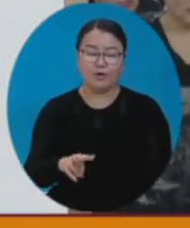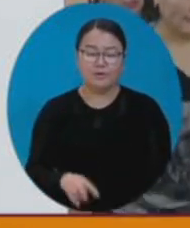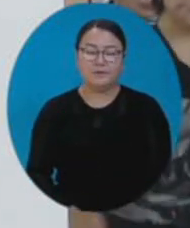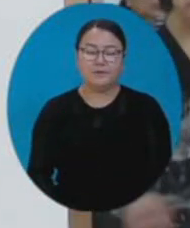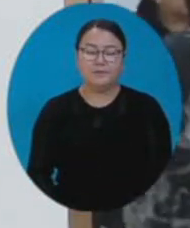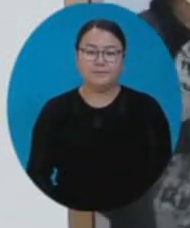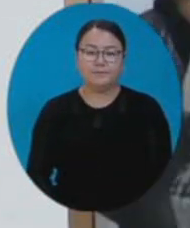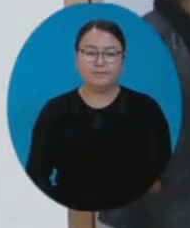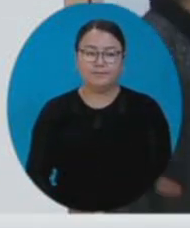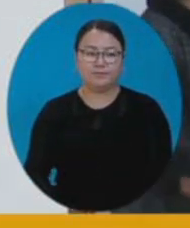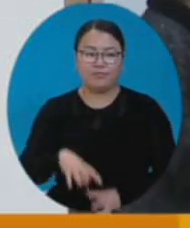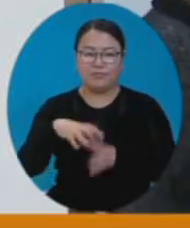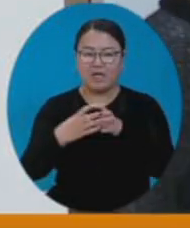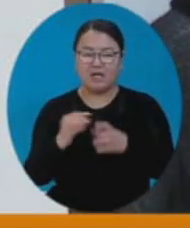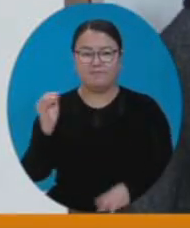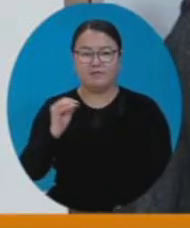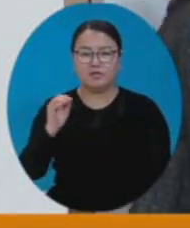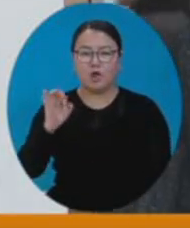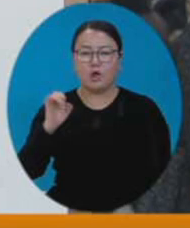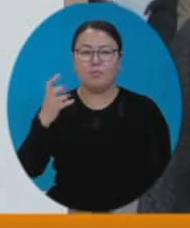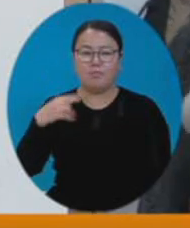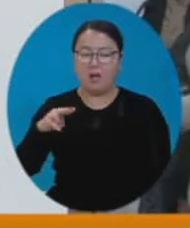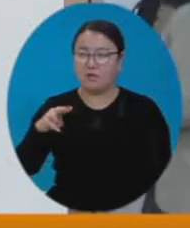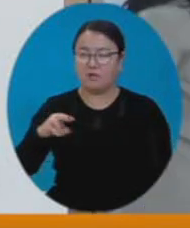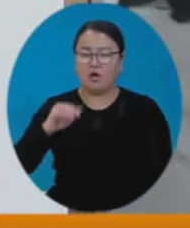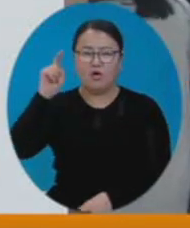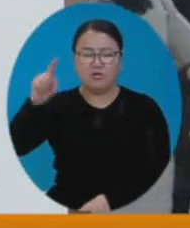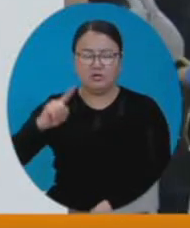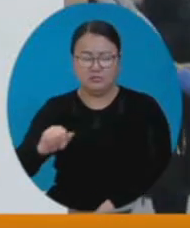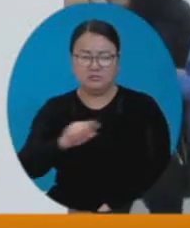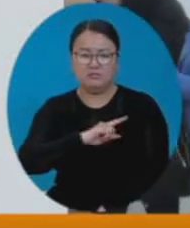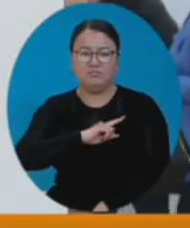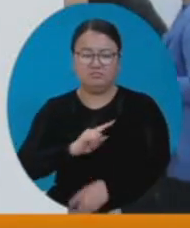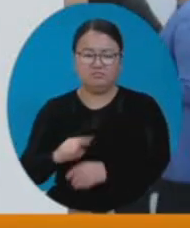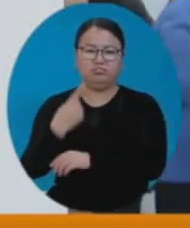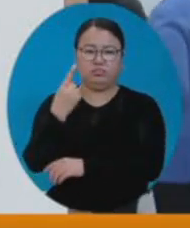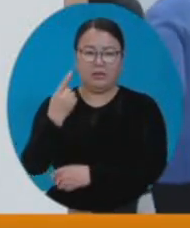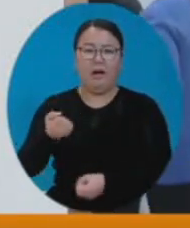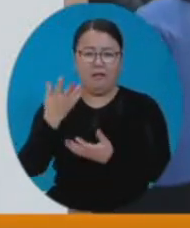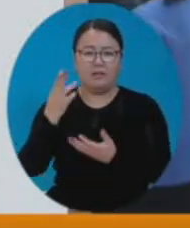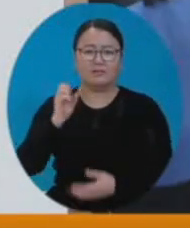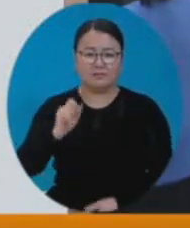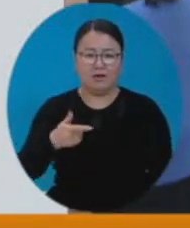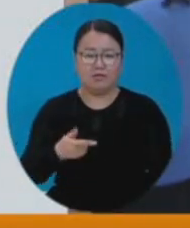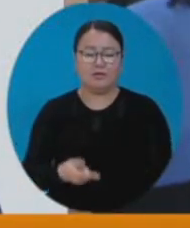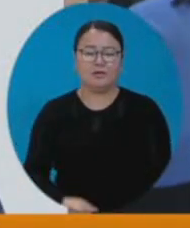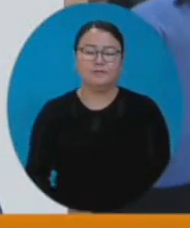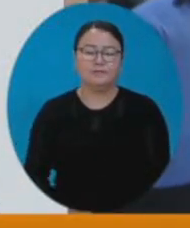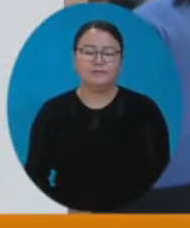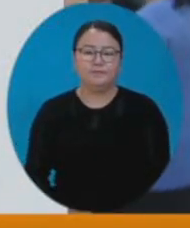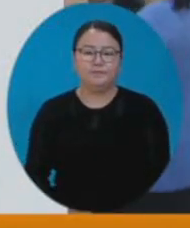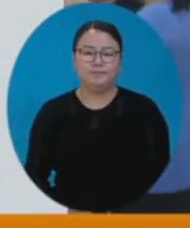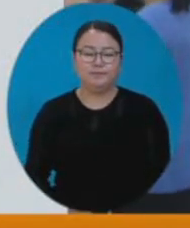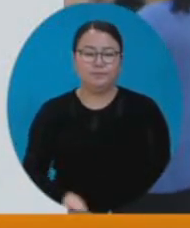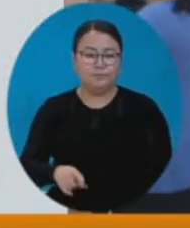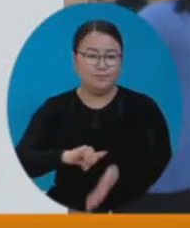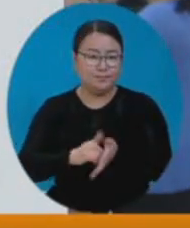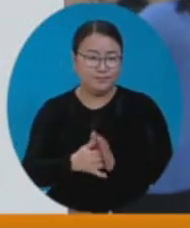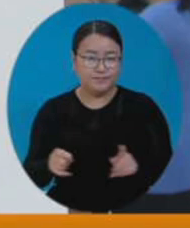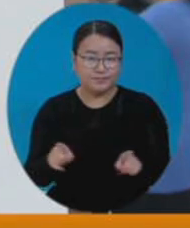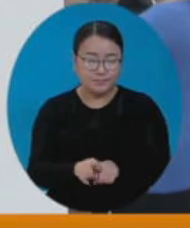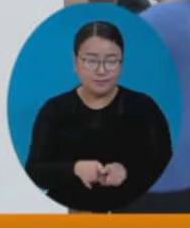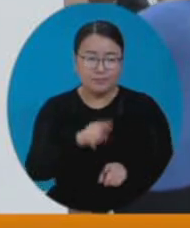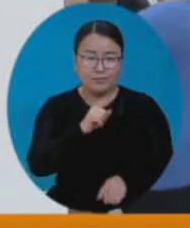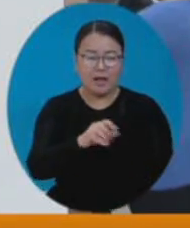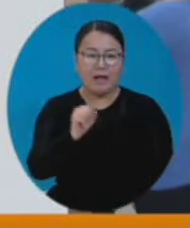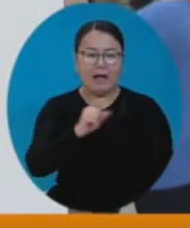л одоо дэлхийн физикийн олимпиаданд төрүүлдэг ийм одоо бичгтэйгүү тийм жишг байдаг. Энэ утгаараа бол бид зөвхөн Азийн физикийн олимпиадыг